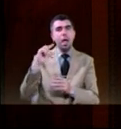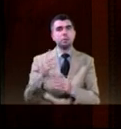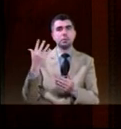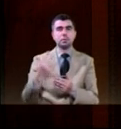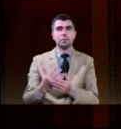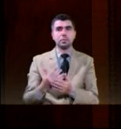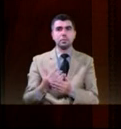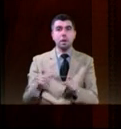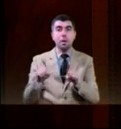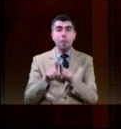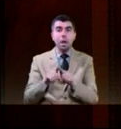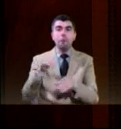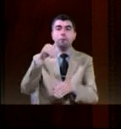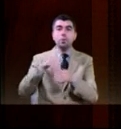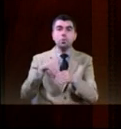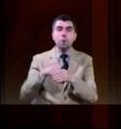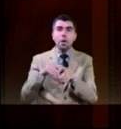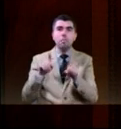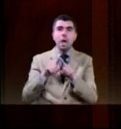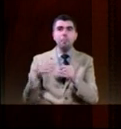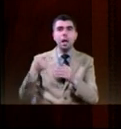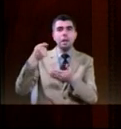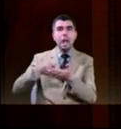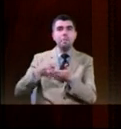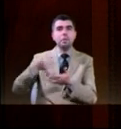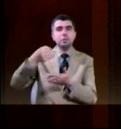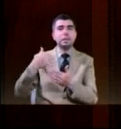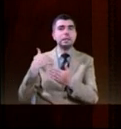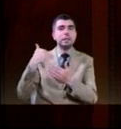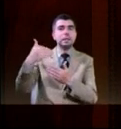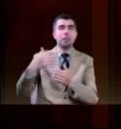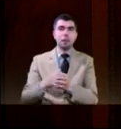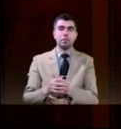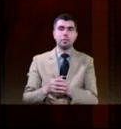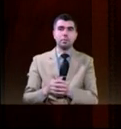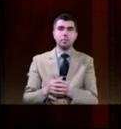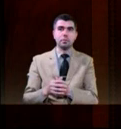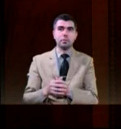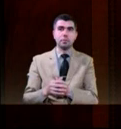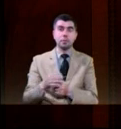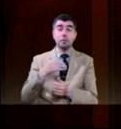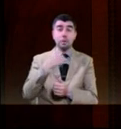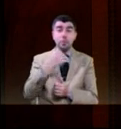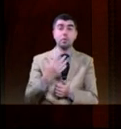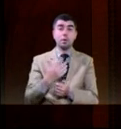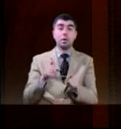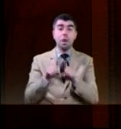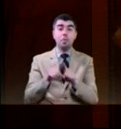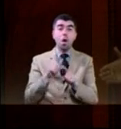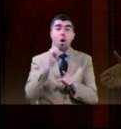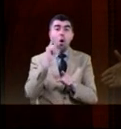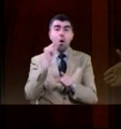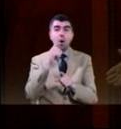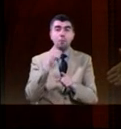ولكن غادي تبقى صناديق التقاعد مضمونه الاخوان الكرام. وراه شرح لكم شويه السي ابو زيد، قال لكم شحال هذه